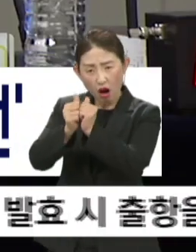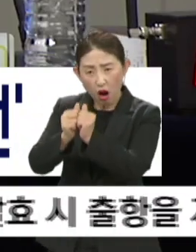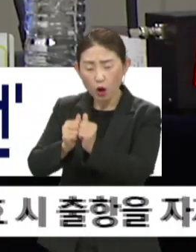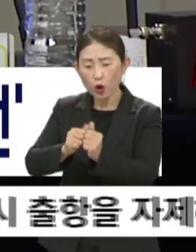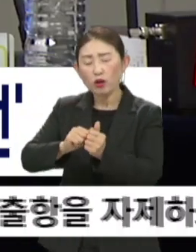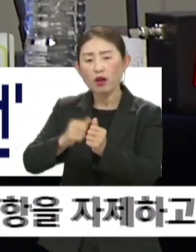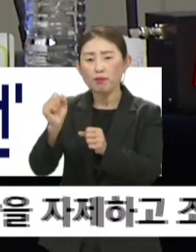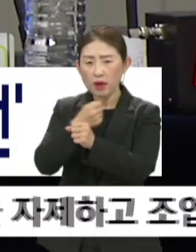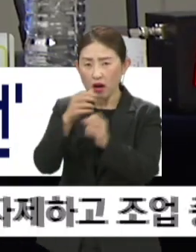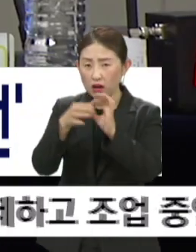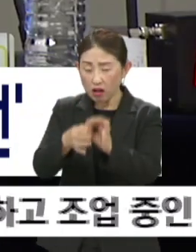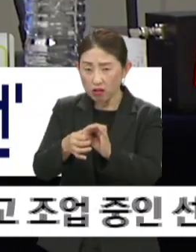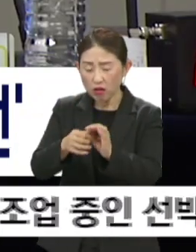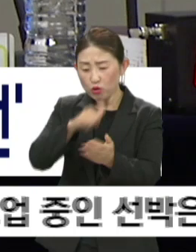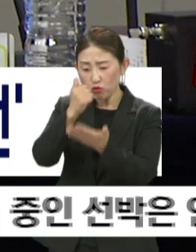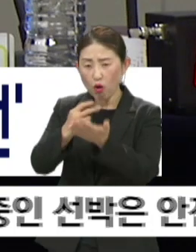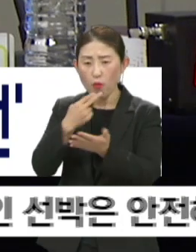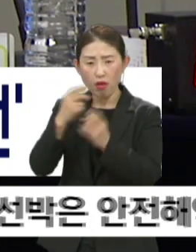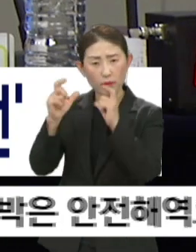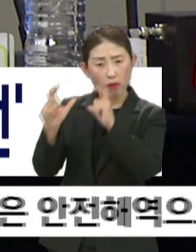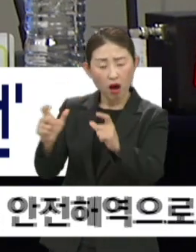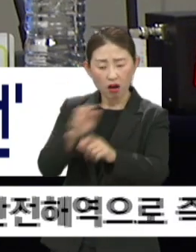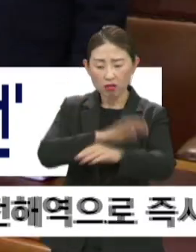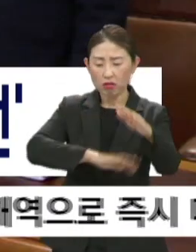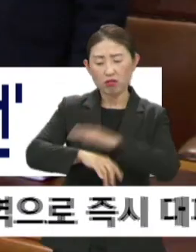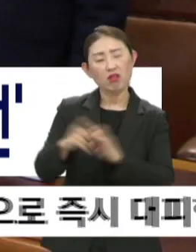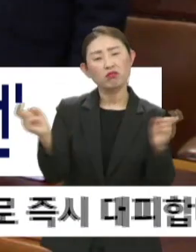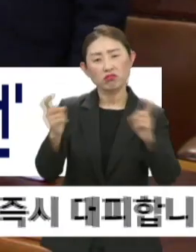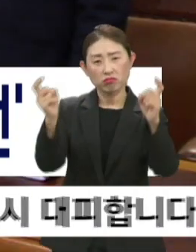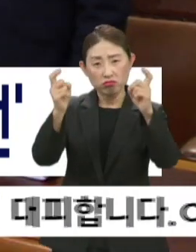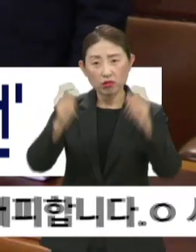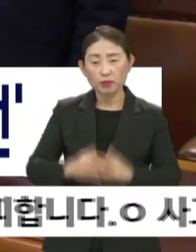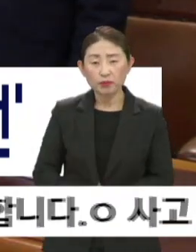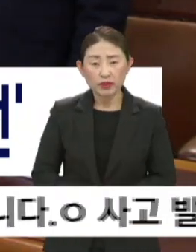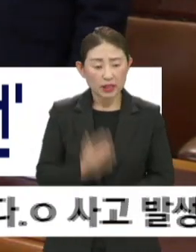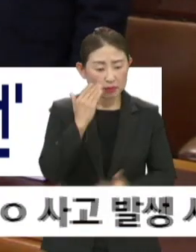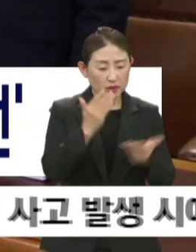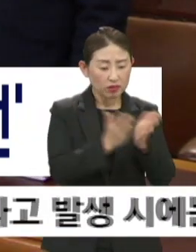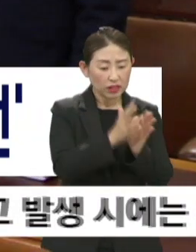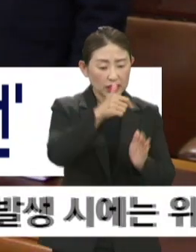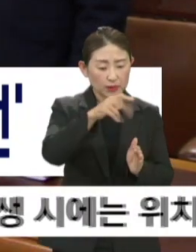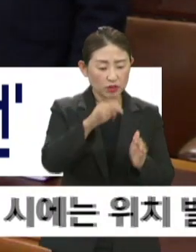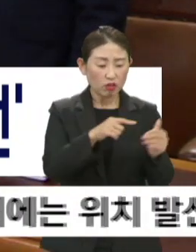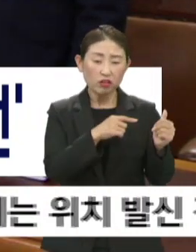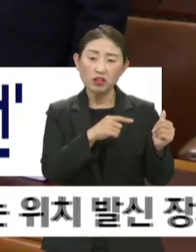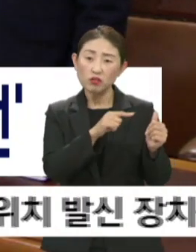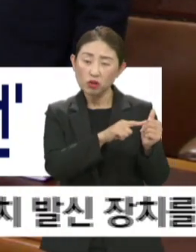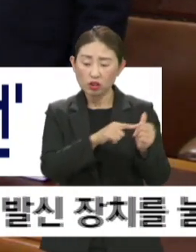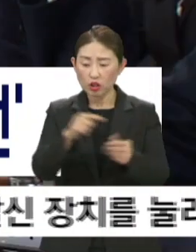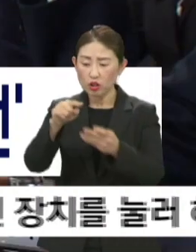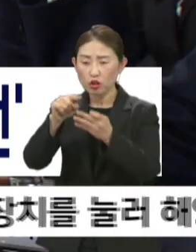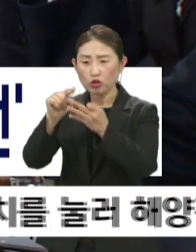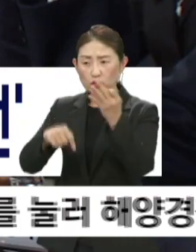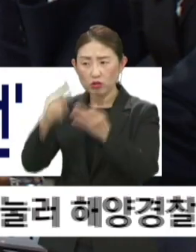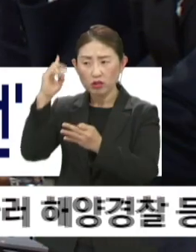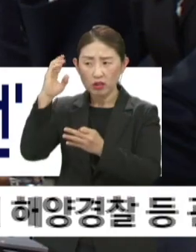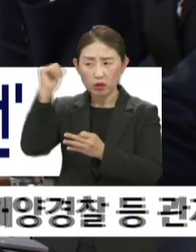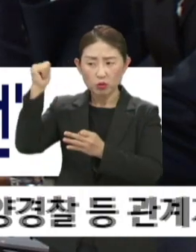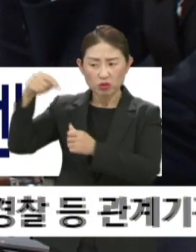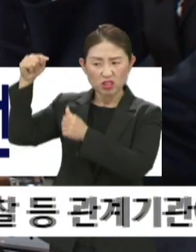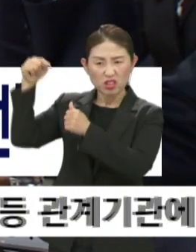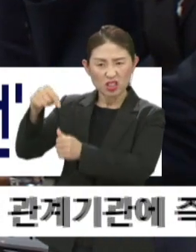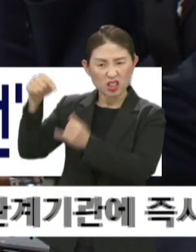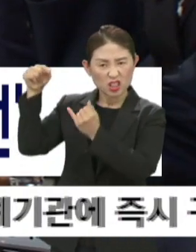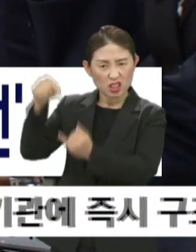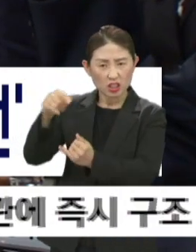두고 여야 간 공방이 이어졌습니다. 더불어민주당 김승원 의원은 윤석열 대통령의 직접 지시가